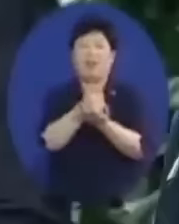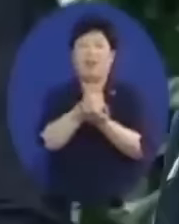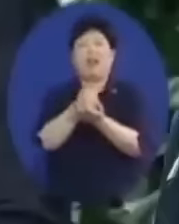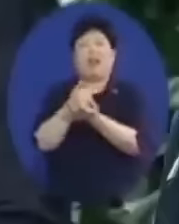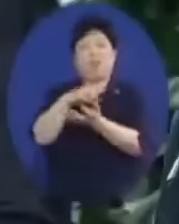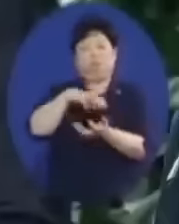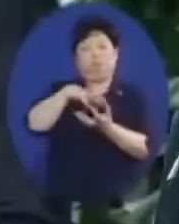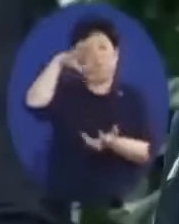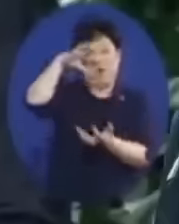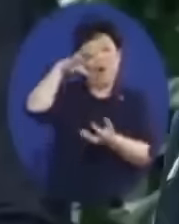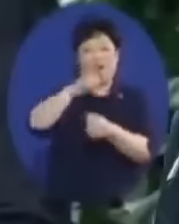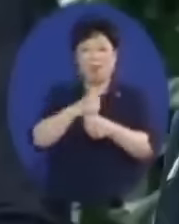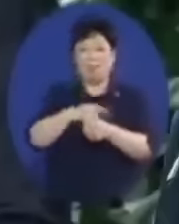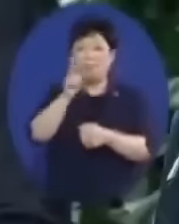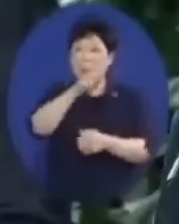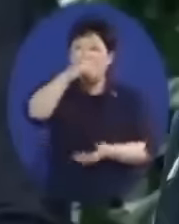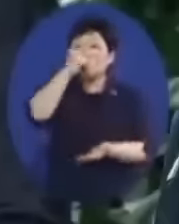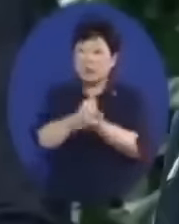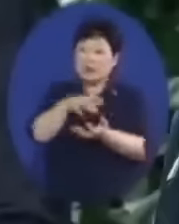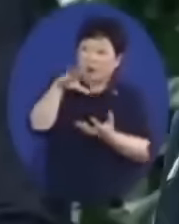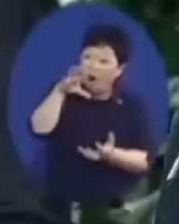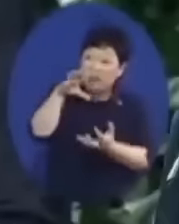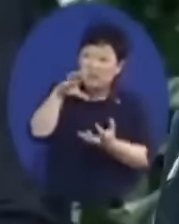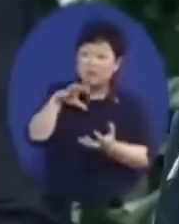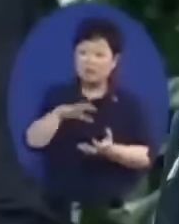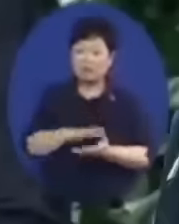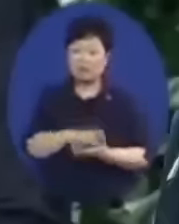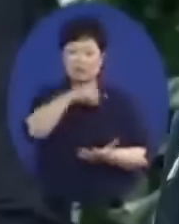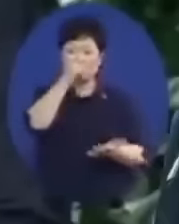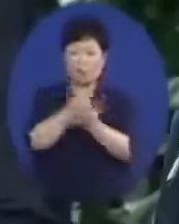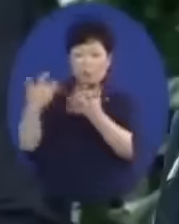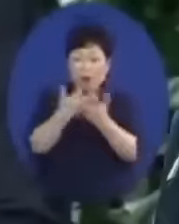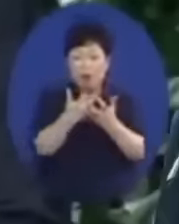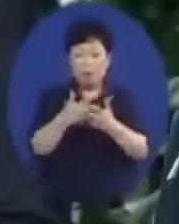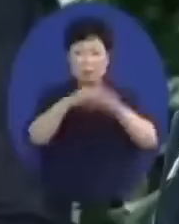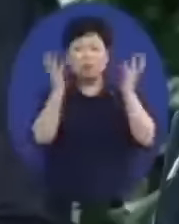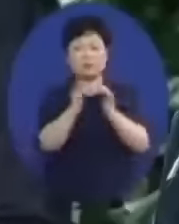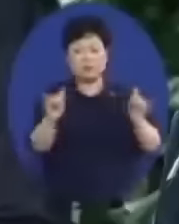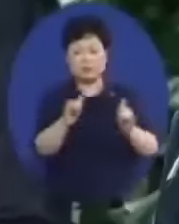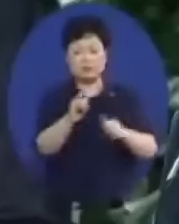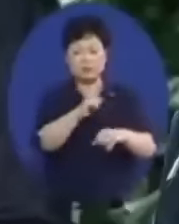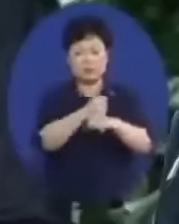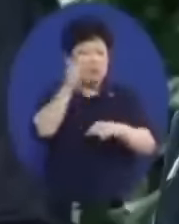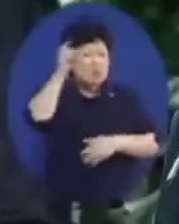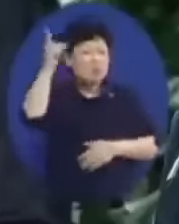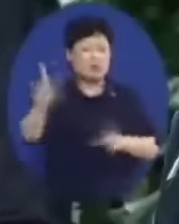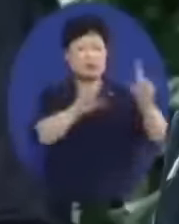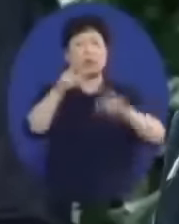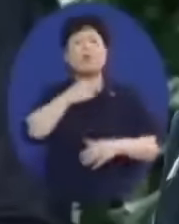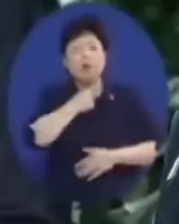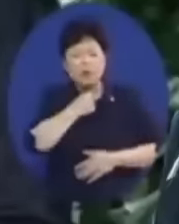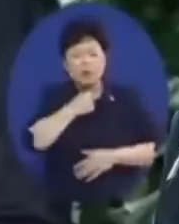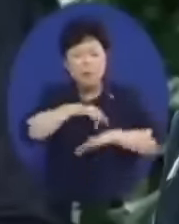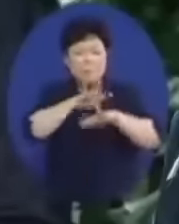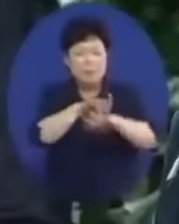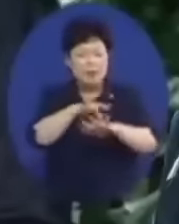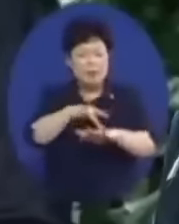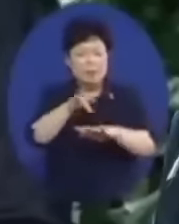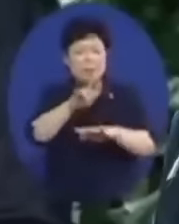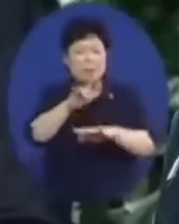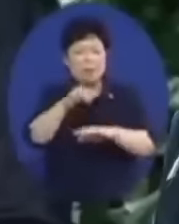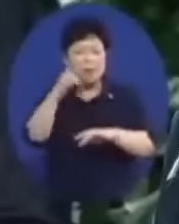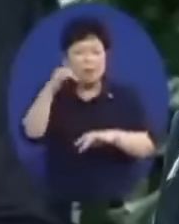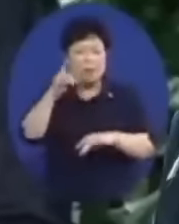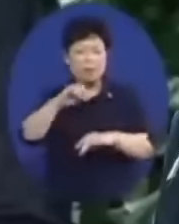황경직 목사님이 자신을 보고 나는 죄 덩어리라고 그랬습니다. 우리 모든 사람이 훌륭하게 살려고 할수록 마귀의 공격은